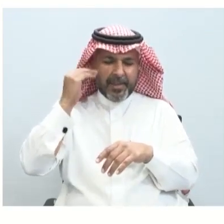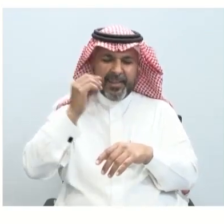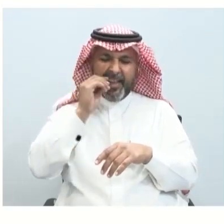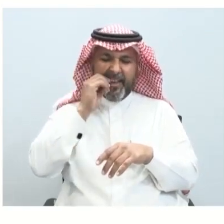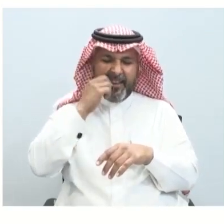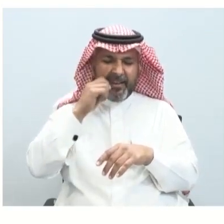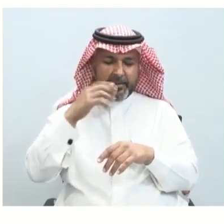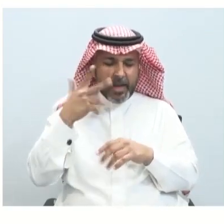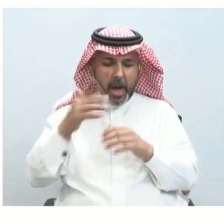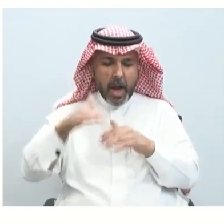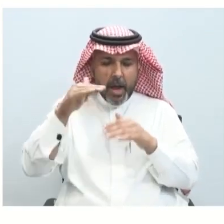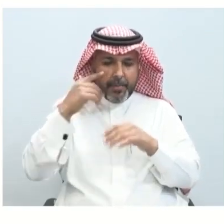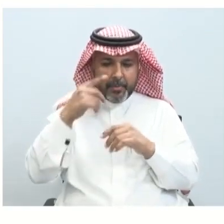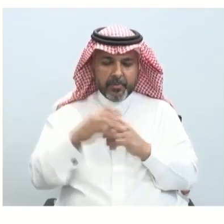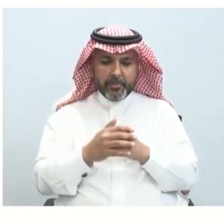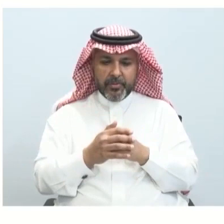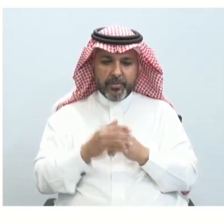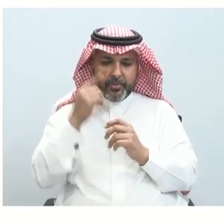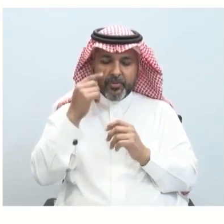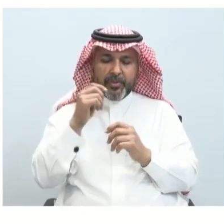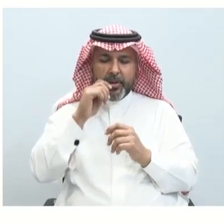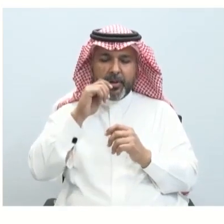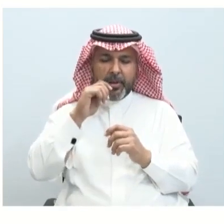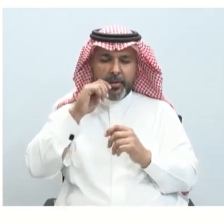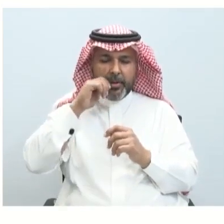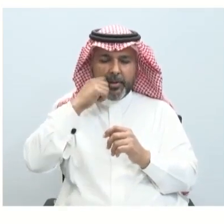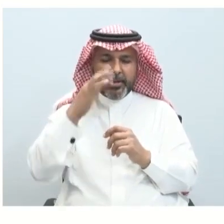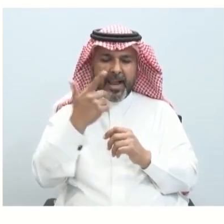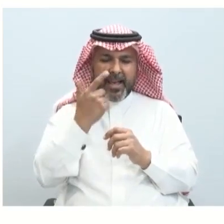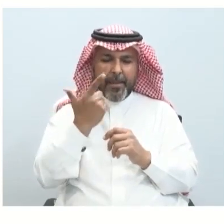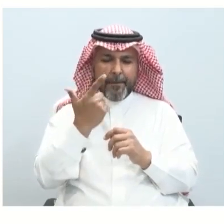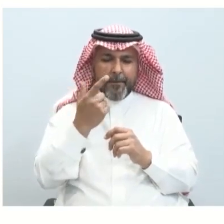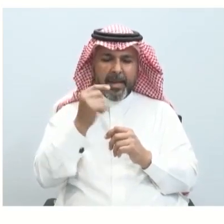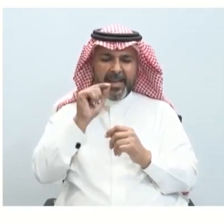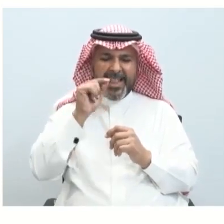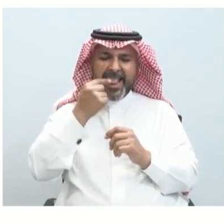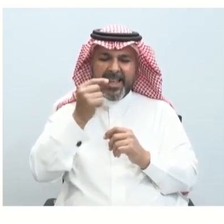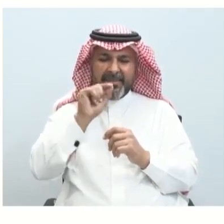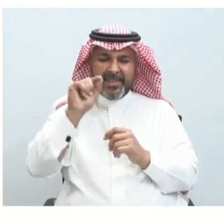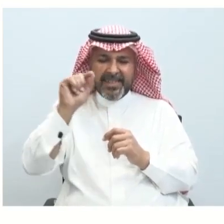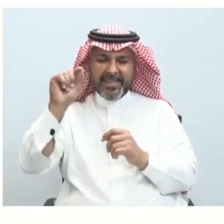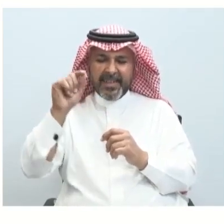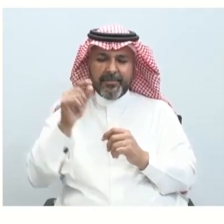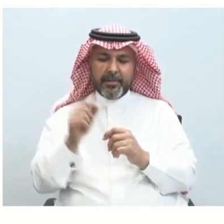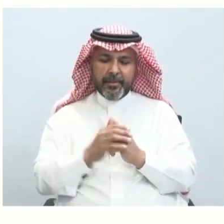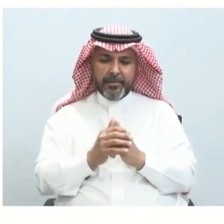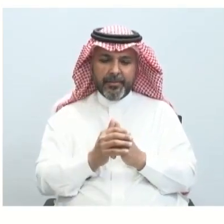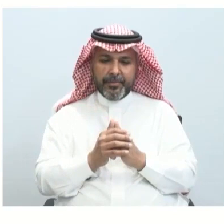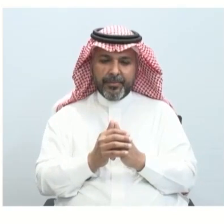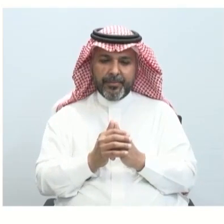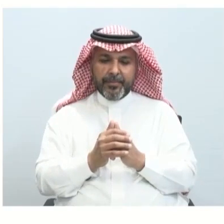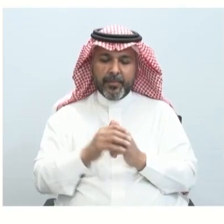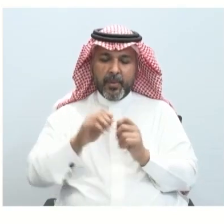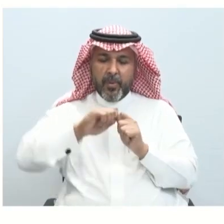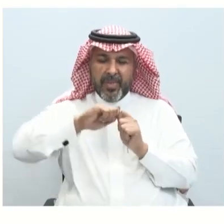الذكر بالخطوط المفرقه هنا وفي الخط الاسفل هذا الخط الاحمر او الخط المتقطع يمثل الرجل